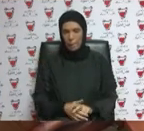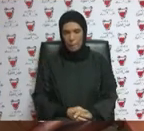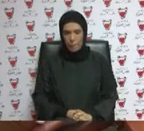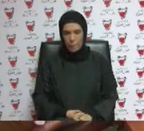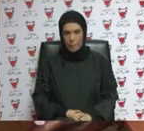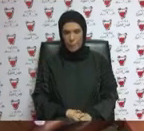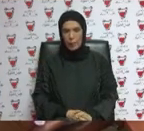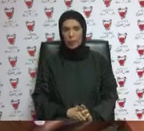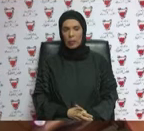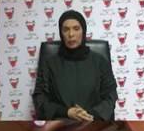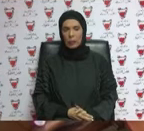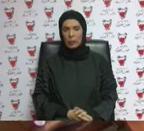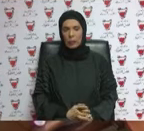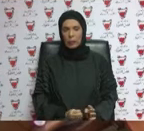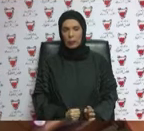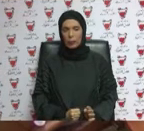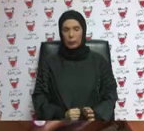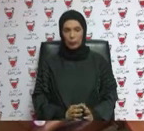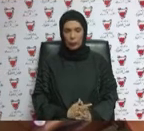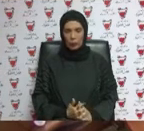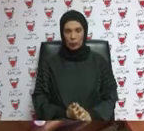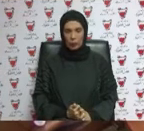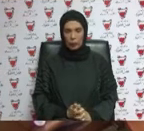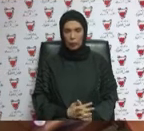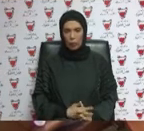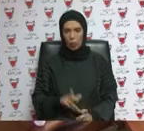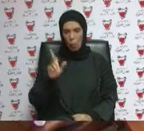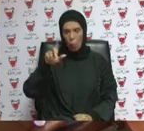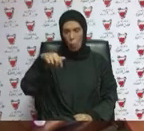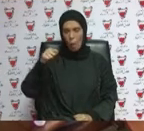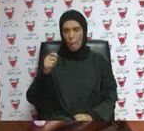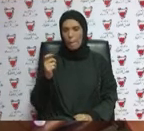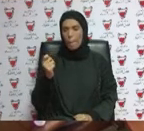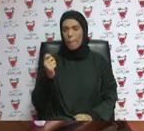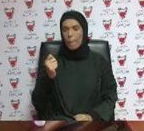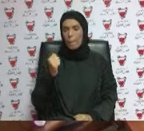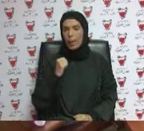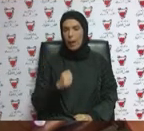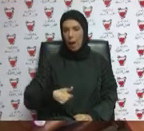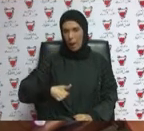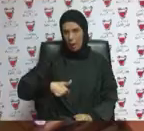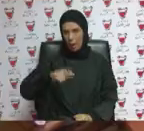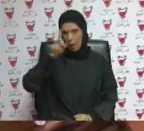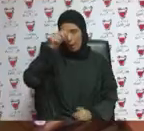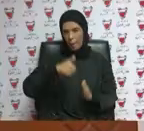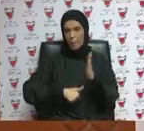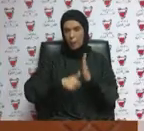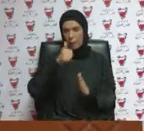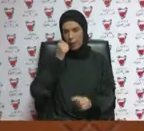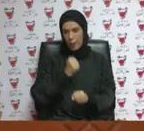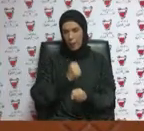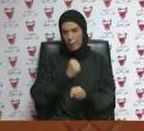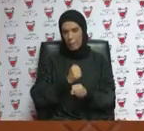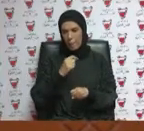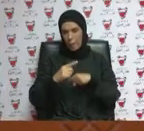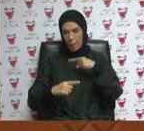الانتباه إليه، وأود أن لو أن معالي وزير المالية وفقه الله عز وجل في كل جهوده